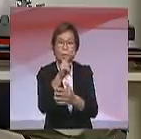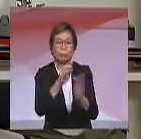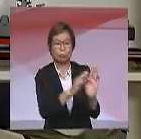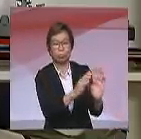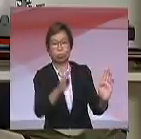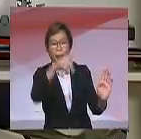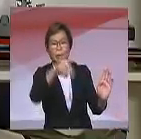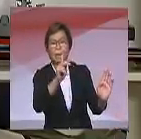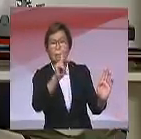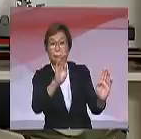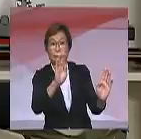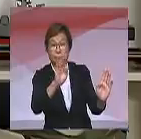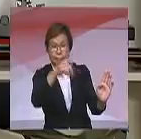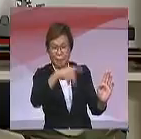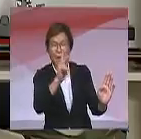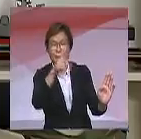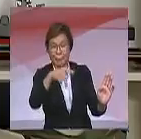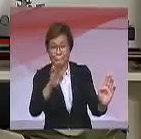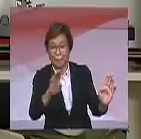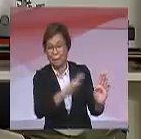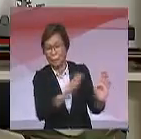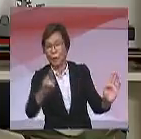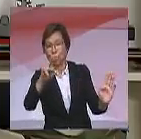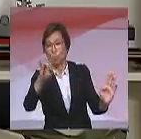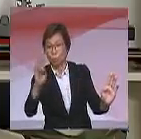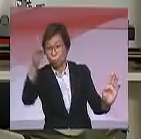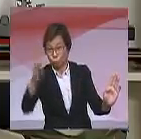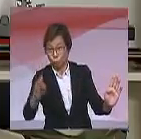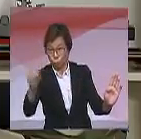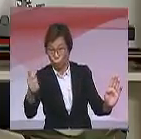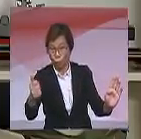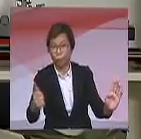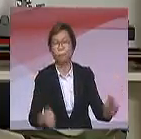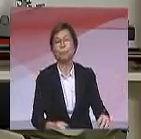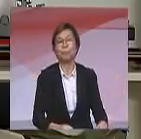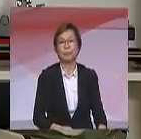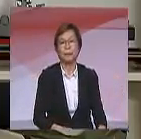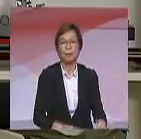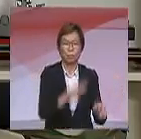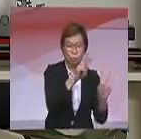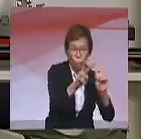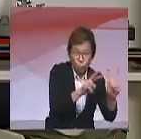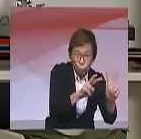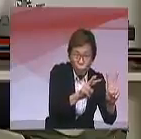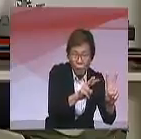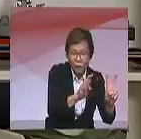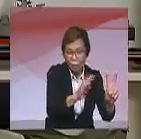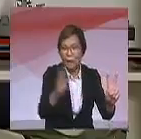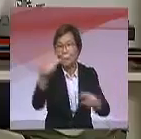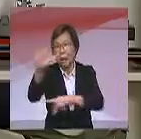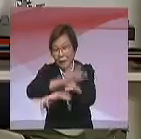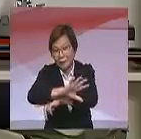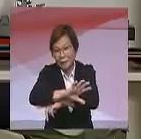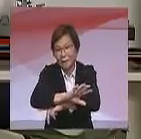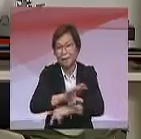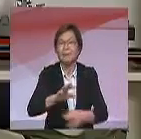27. Maksudnya kalau kita start 22, maknanya 5 hari saja. Jadi kita akan tengok. Kalau tamat, tamatlah walaupun